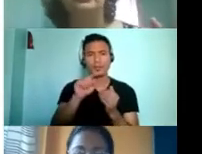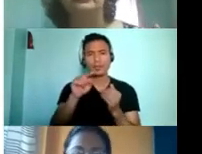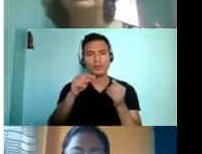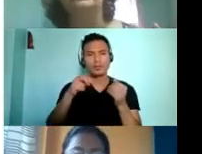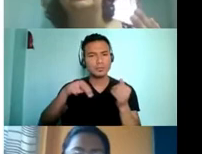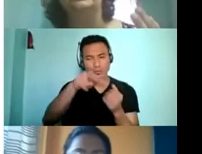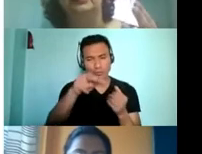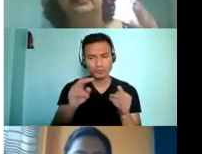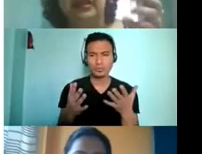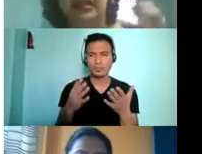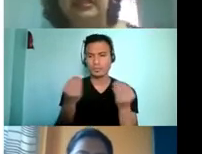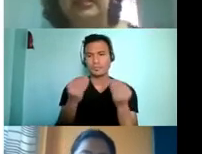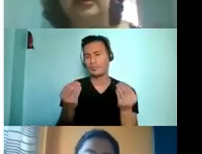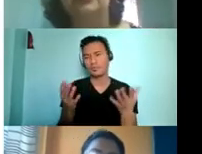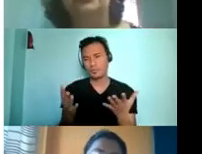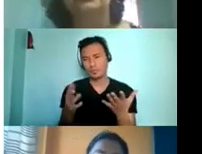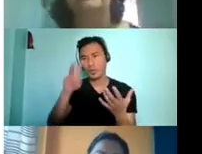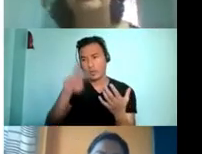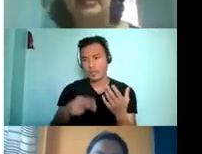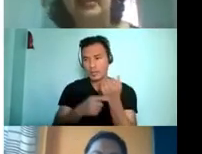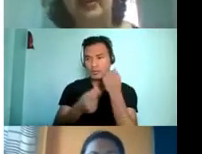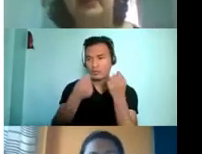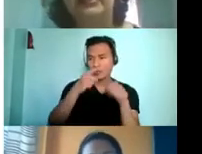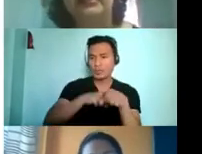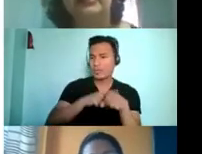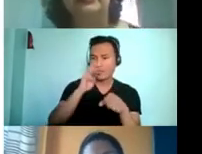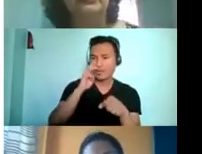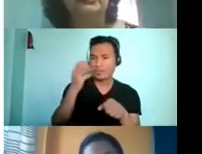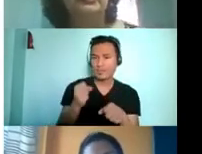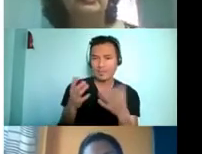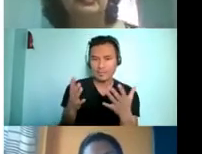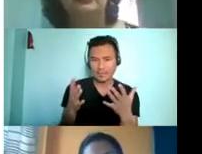छैन, केही छैन होइन, त्यसले गर्दा स्थिति औषधि समयमा पाइरहेको अवस्था छैन,